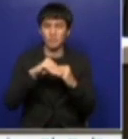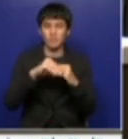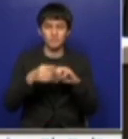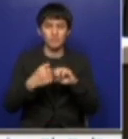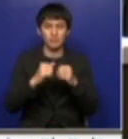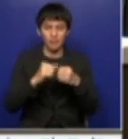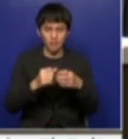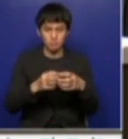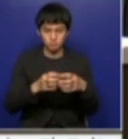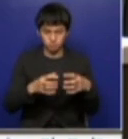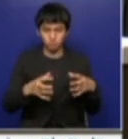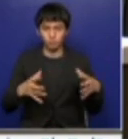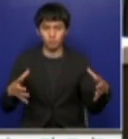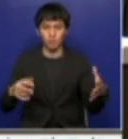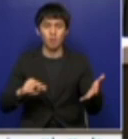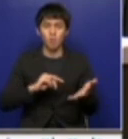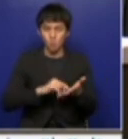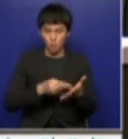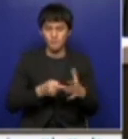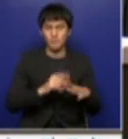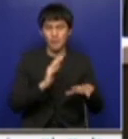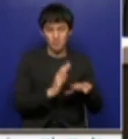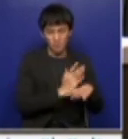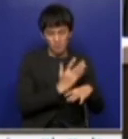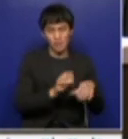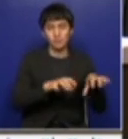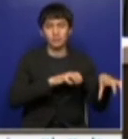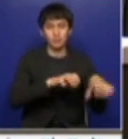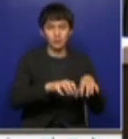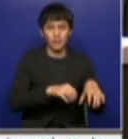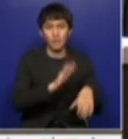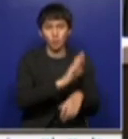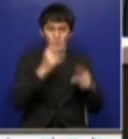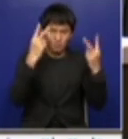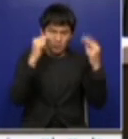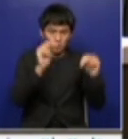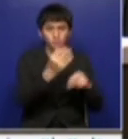นั่นคือความอ่อนด้อยในการบ้านและการแผ่นดินของท่านเอง